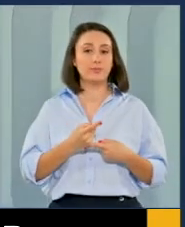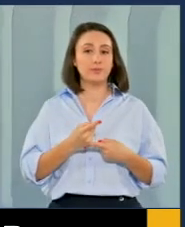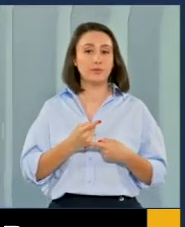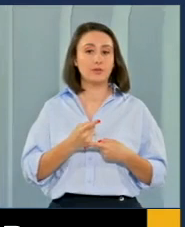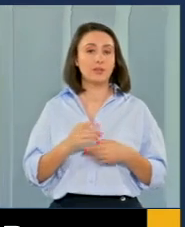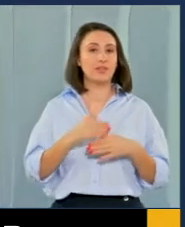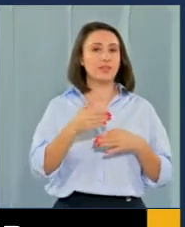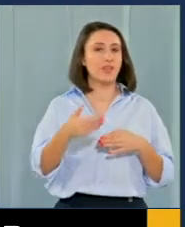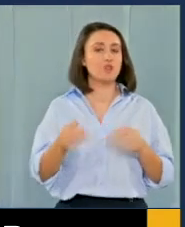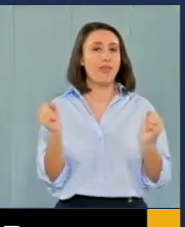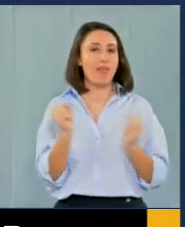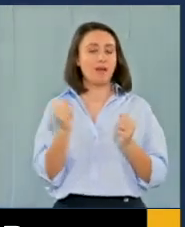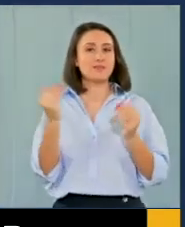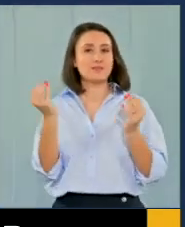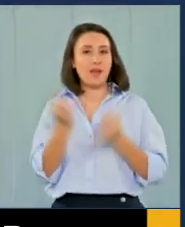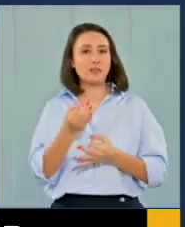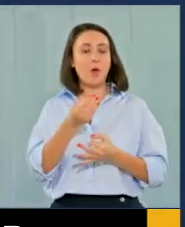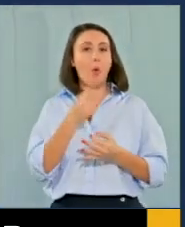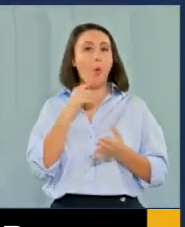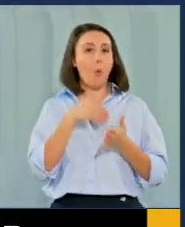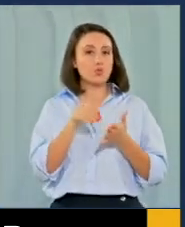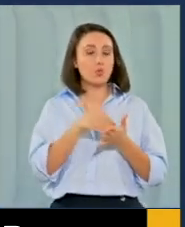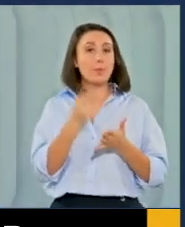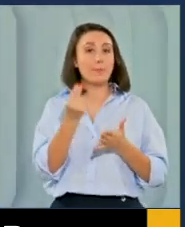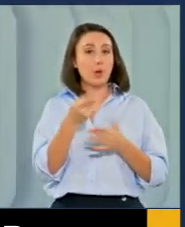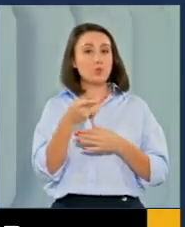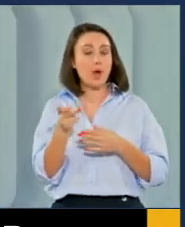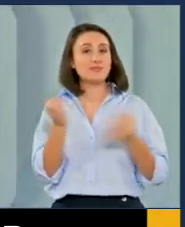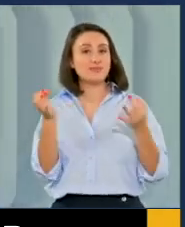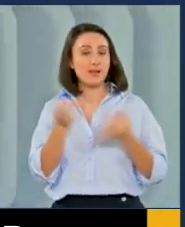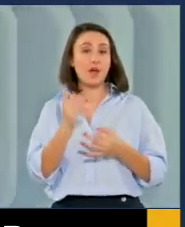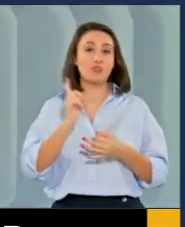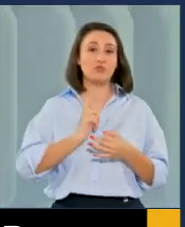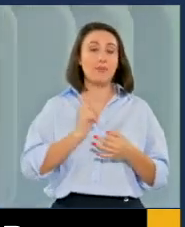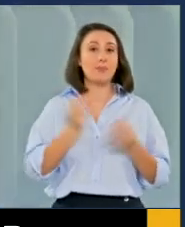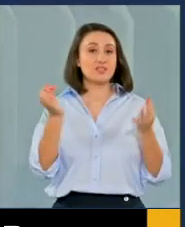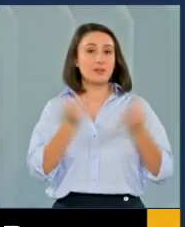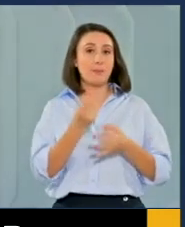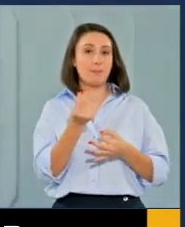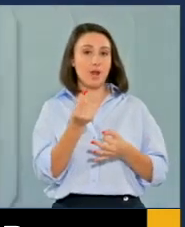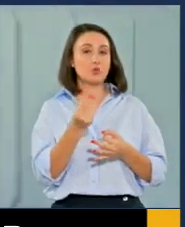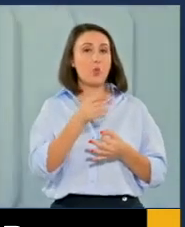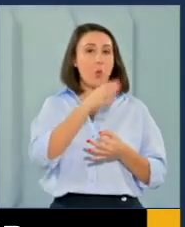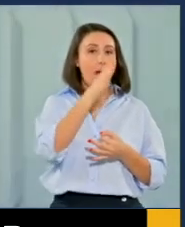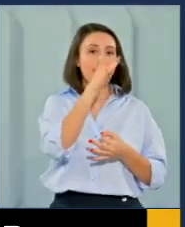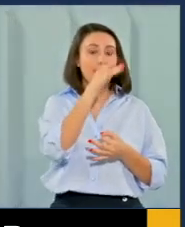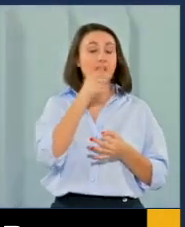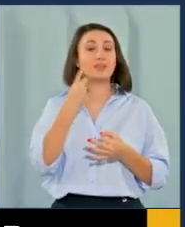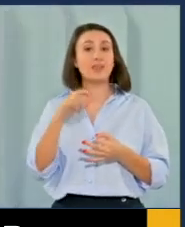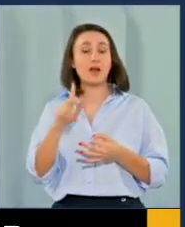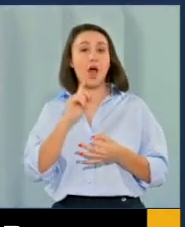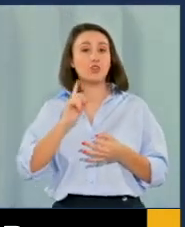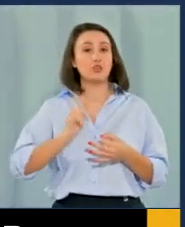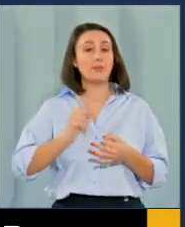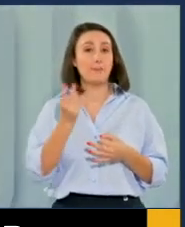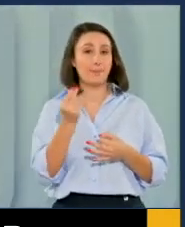odată ce trece iarna, scade consumul și tradițional prețul la gaze scade. Deci undeva mă așteptam la o scădere a prețului gazului în aprilie, dar mă așteptam